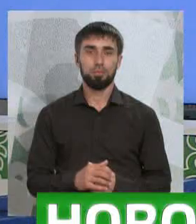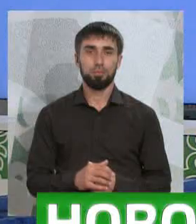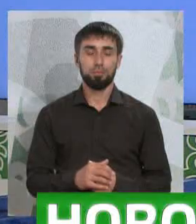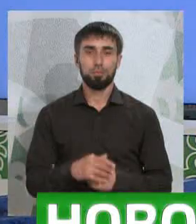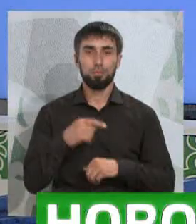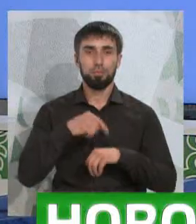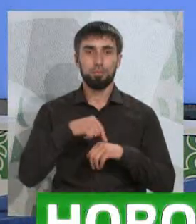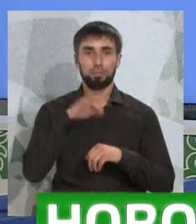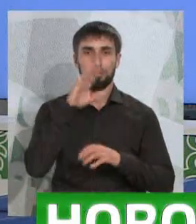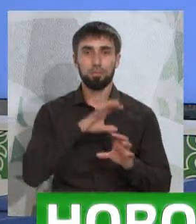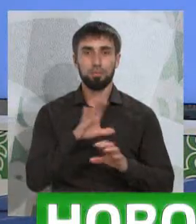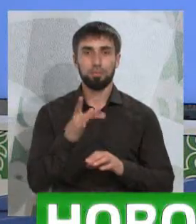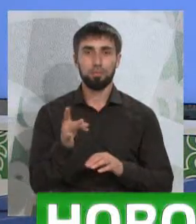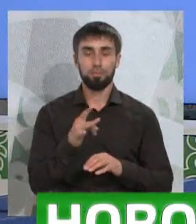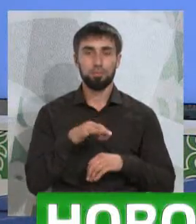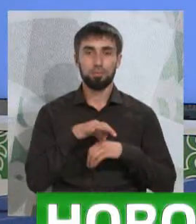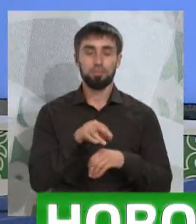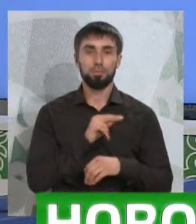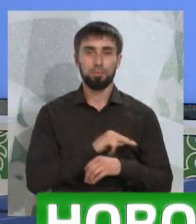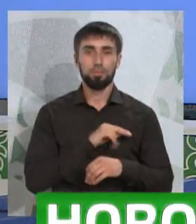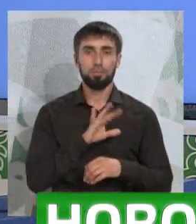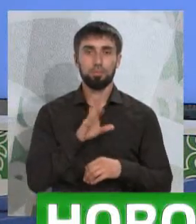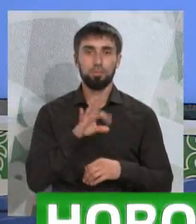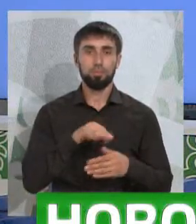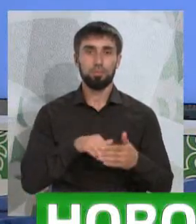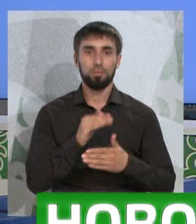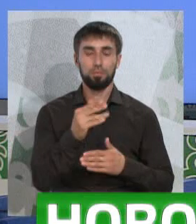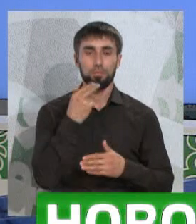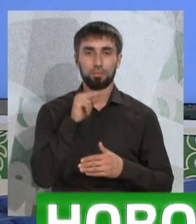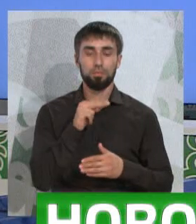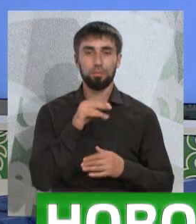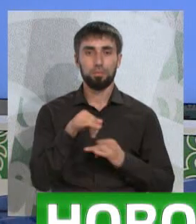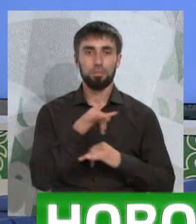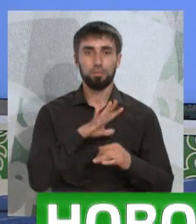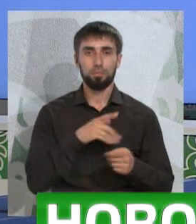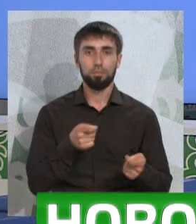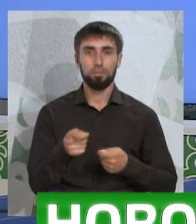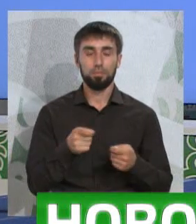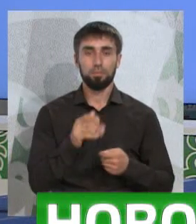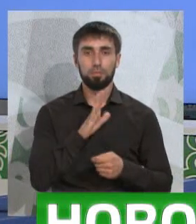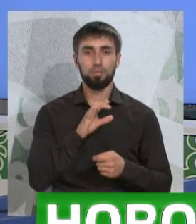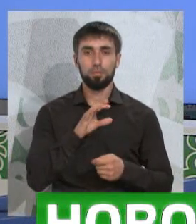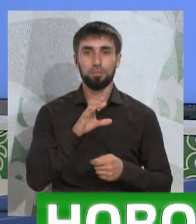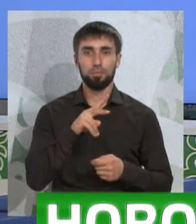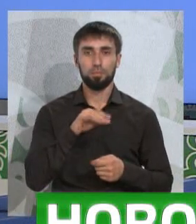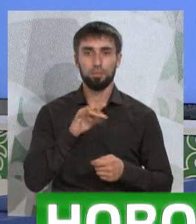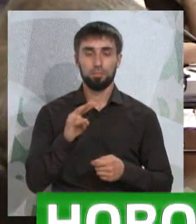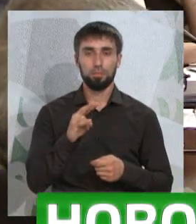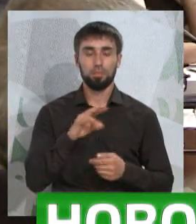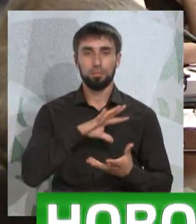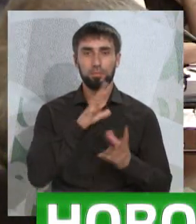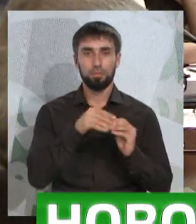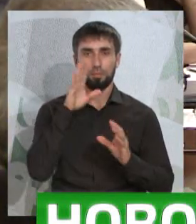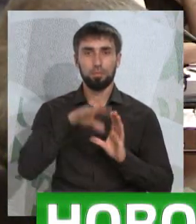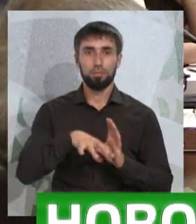Состояние водоснабжения в регионе и проводимую работу по улучшению его качества обсудили в правительстве на совещании у Владимира Сластенина. Общий объем добываемой воды